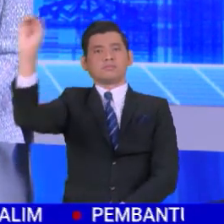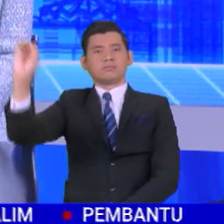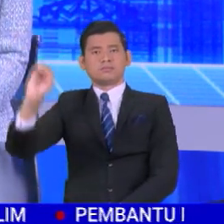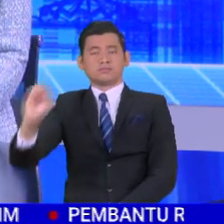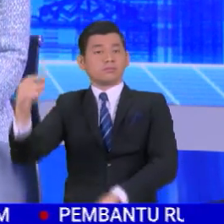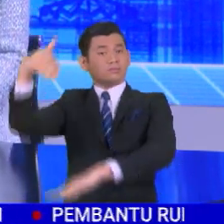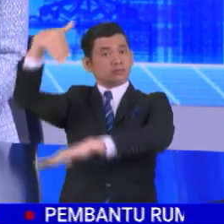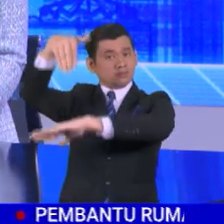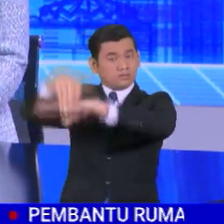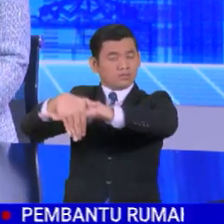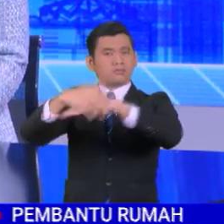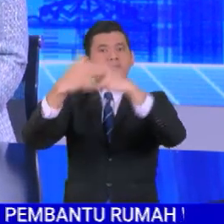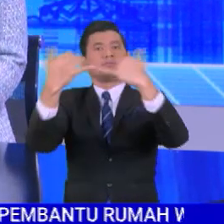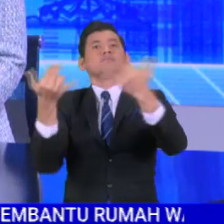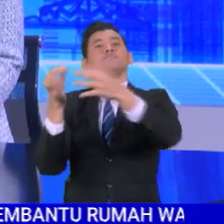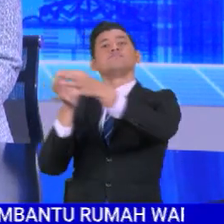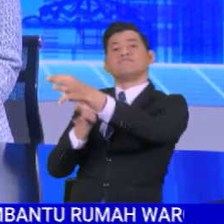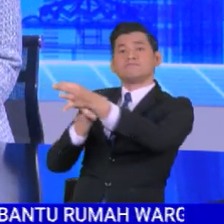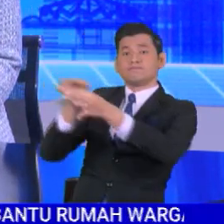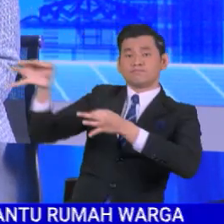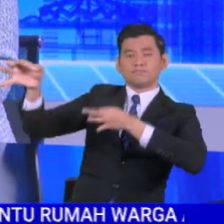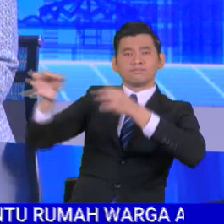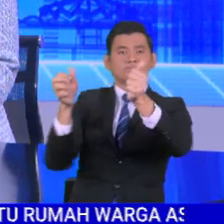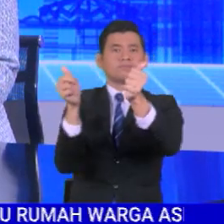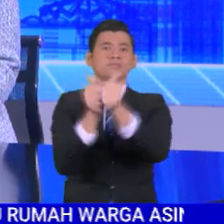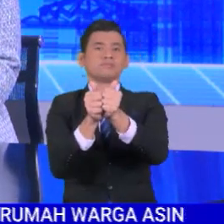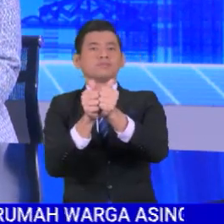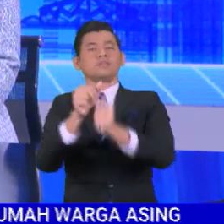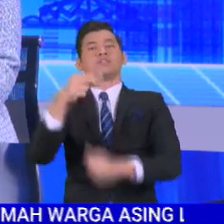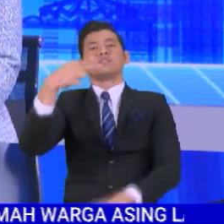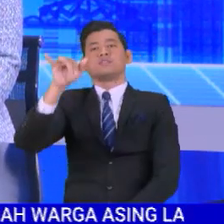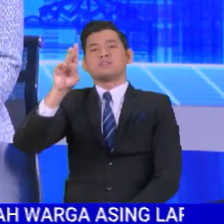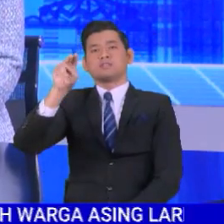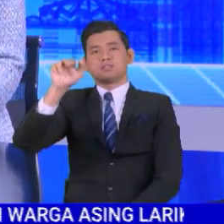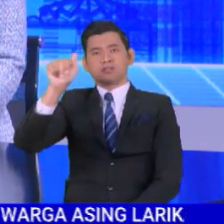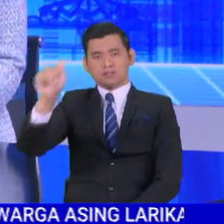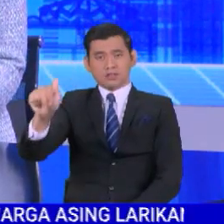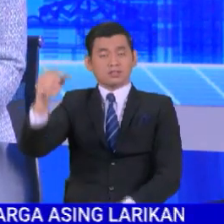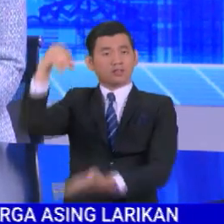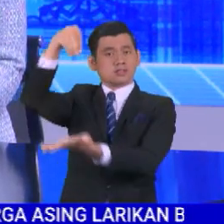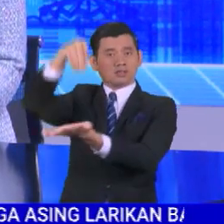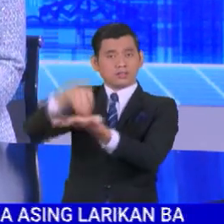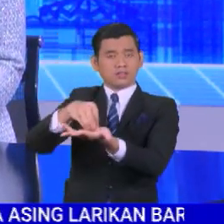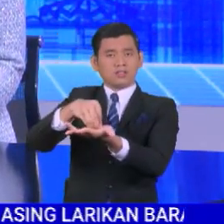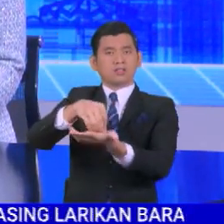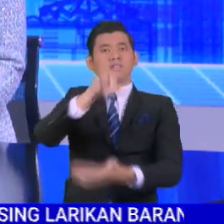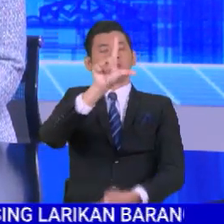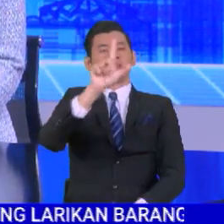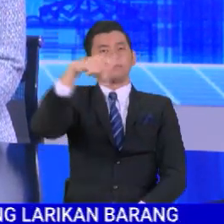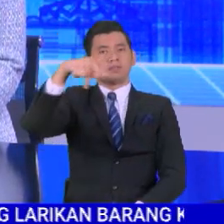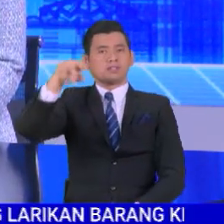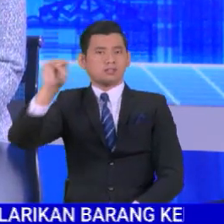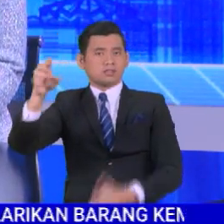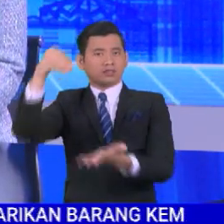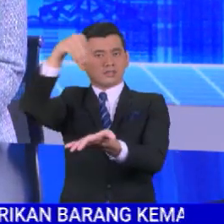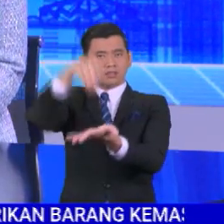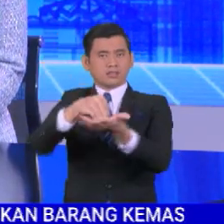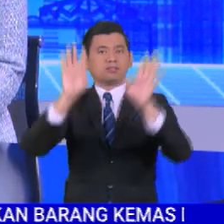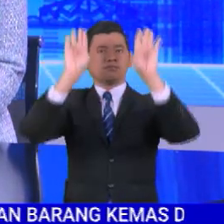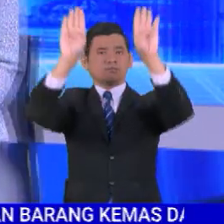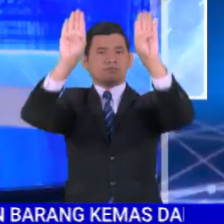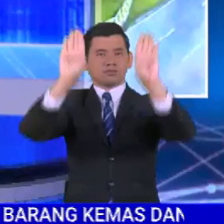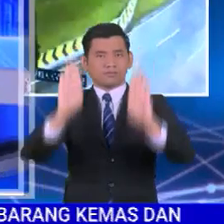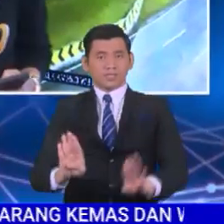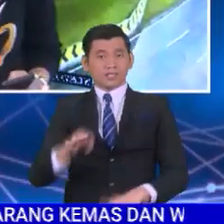malam nanti. Butirannya langsung bersama Siti Nurul Husna Bokari di Lembaga Lebuh Raya Malaysia, Bangi.